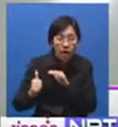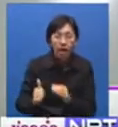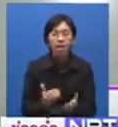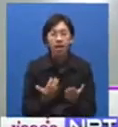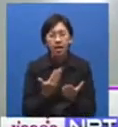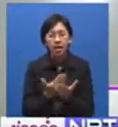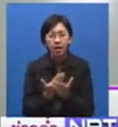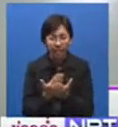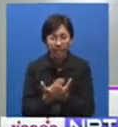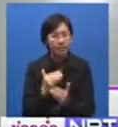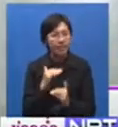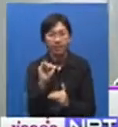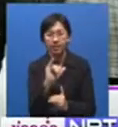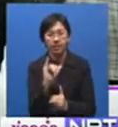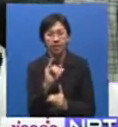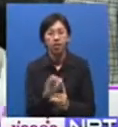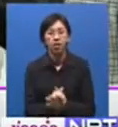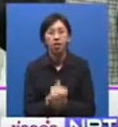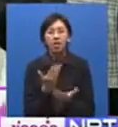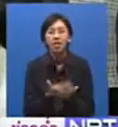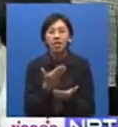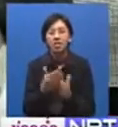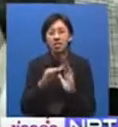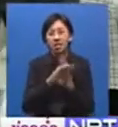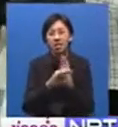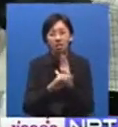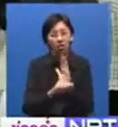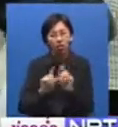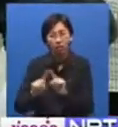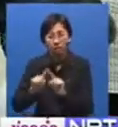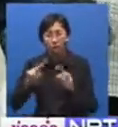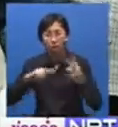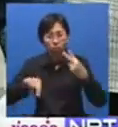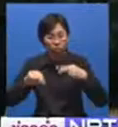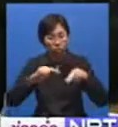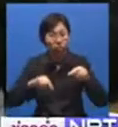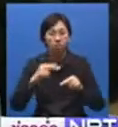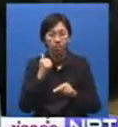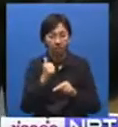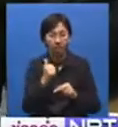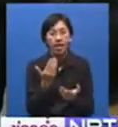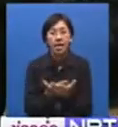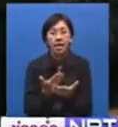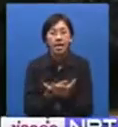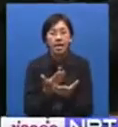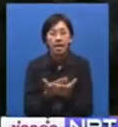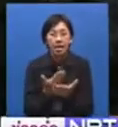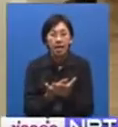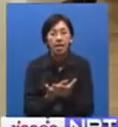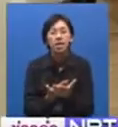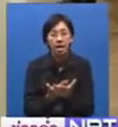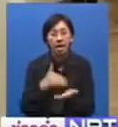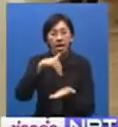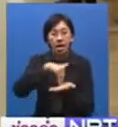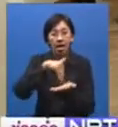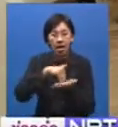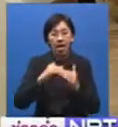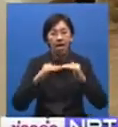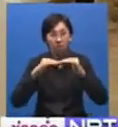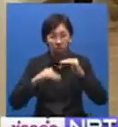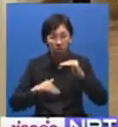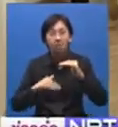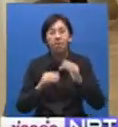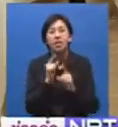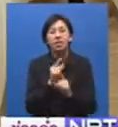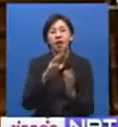ละเอียดราคาอีกครั้งยืนยันว่าทุกขั้นตอนและกระบวนการสามารถตรวจสอบได้และราคาทั้งหมดต้องต่ำกว่าราคากลางที่ตั้งไว้ตาม